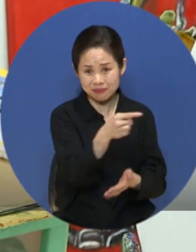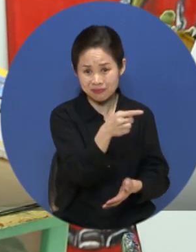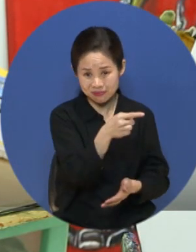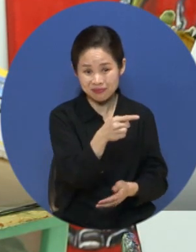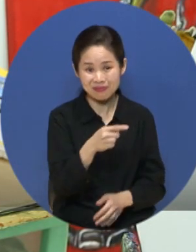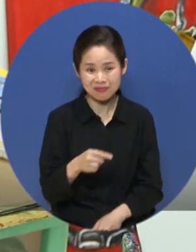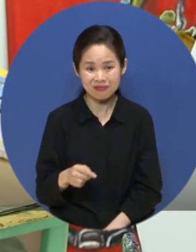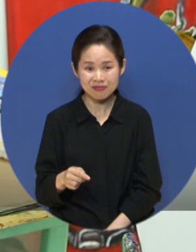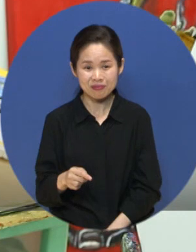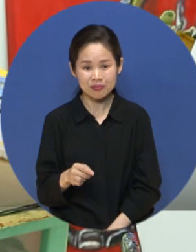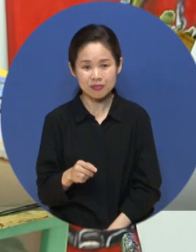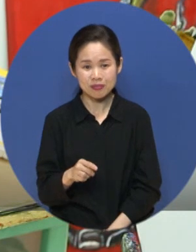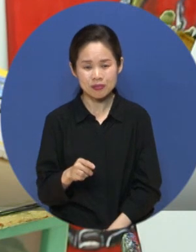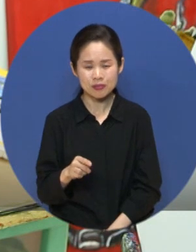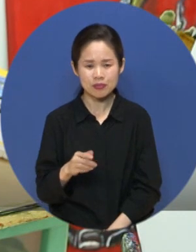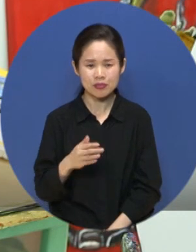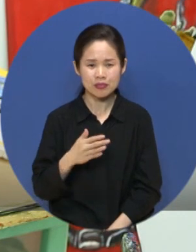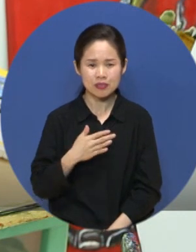스스로가